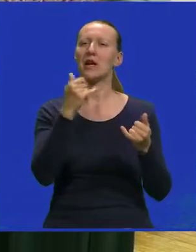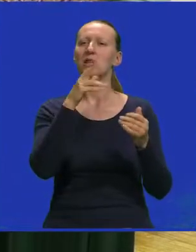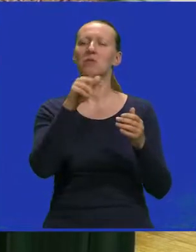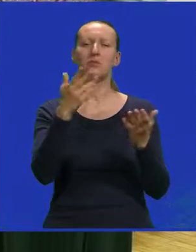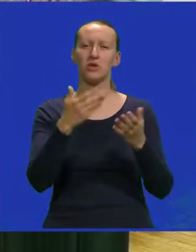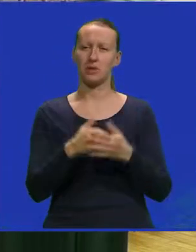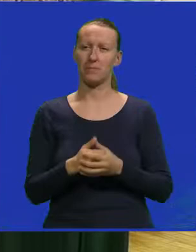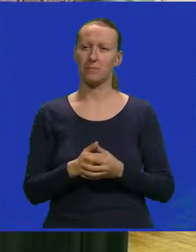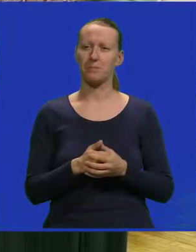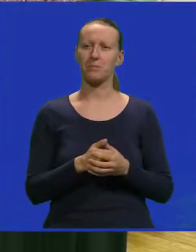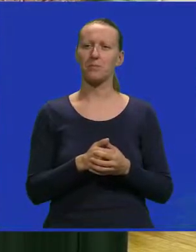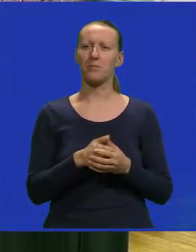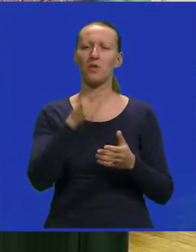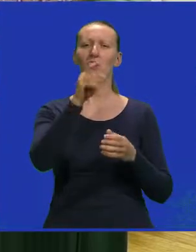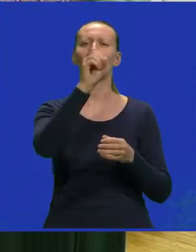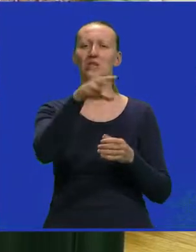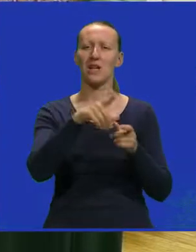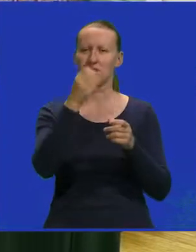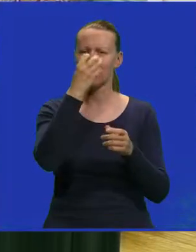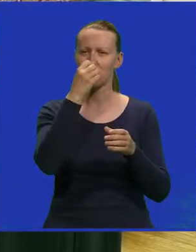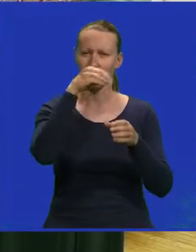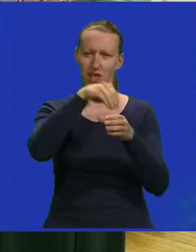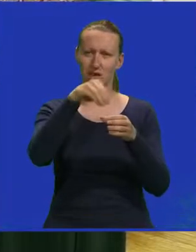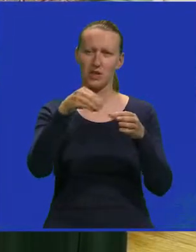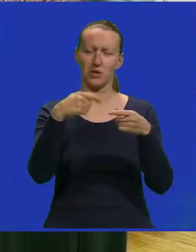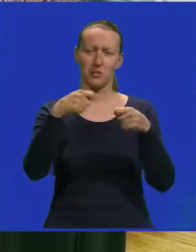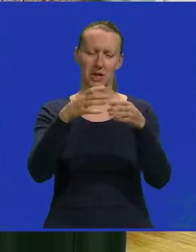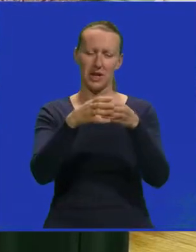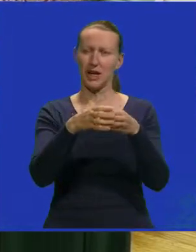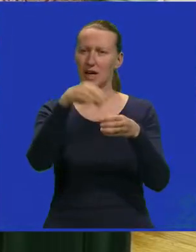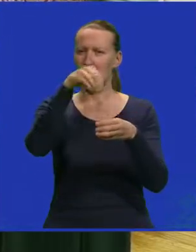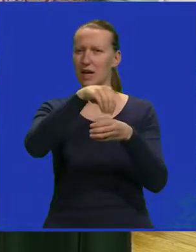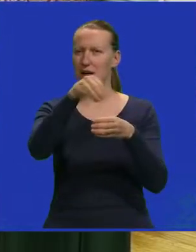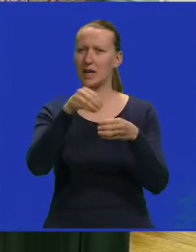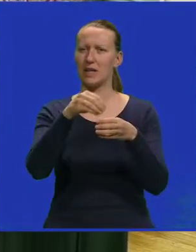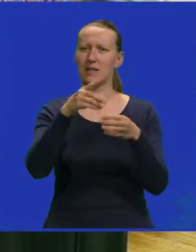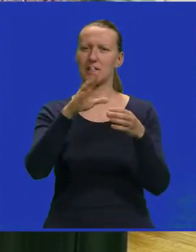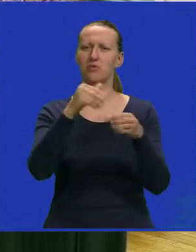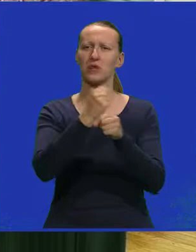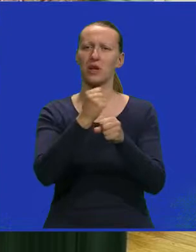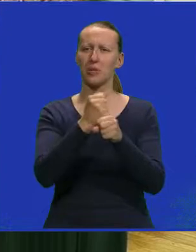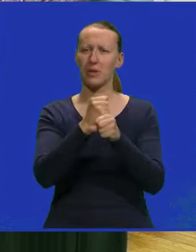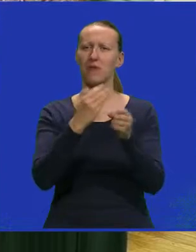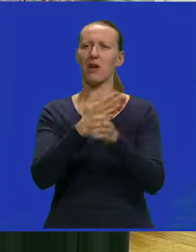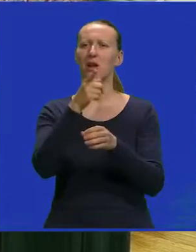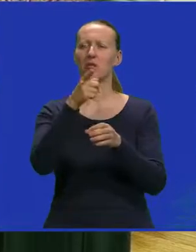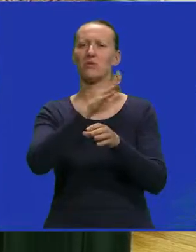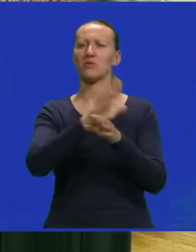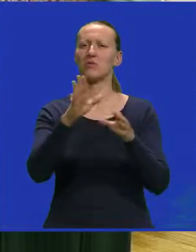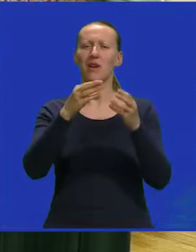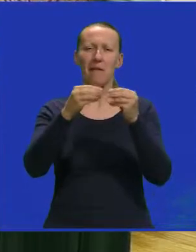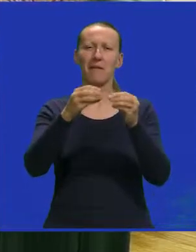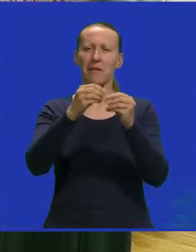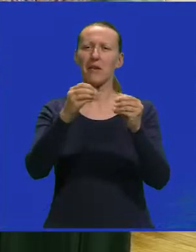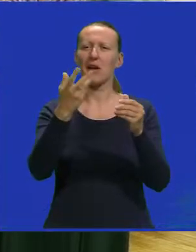imaš? U ovo se inače stavlja cvijeće. Tako Vlad. Je, neki aranžman se more napraviti, ali tu ste mi sve